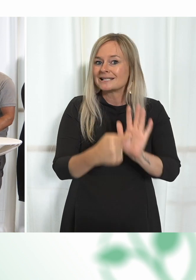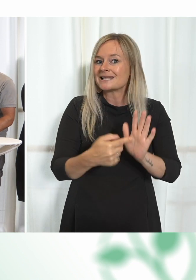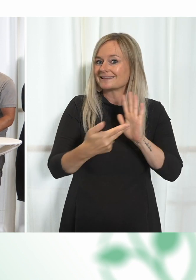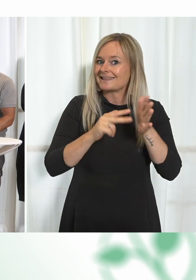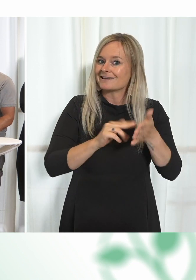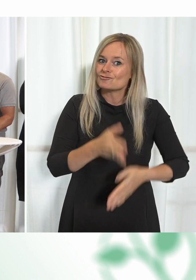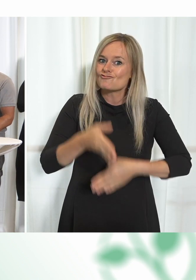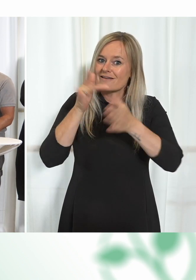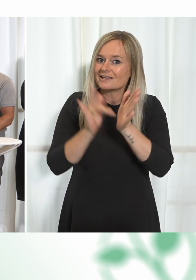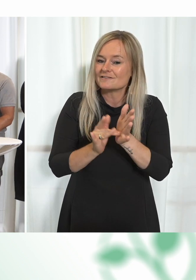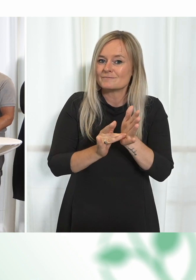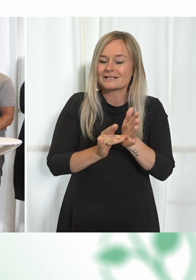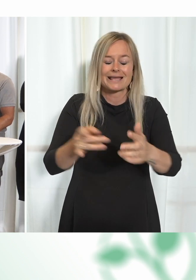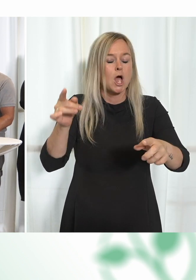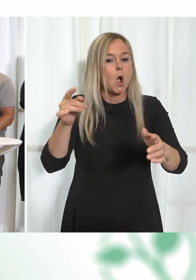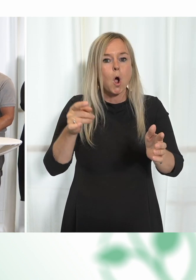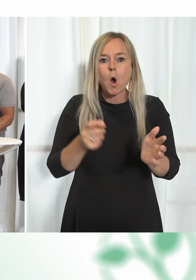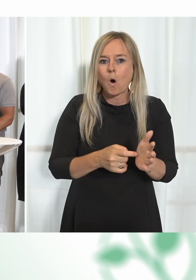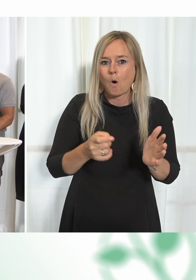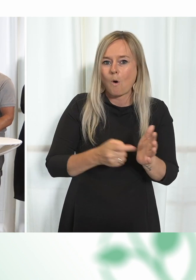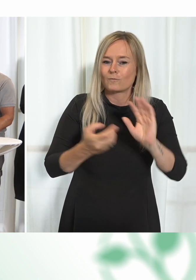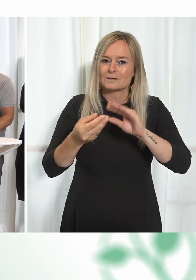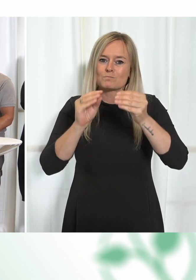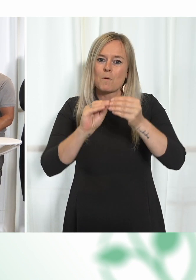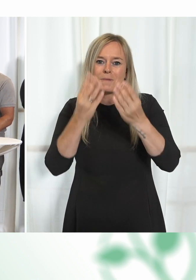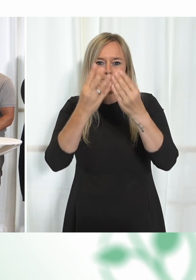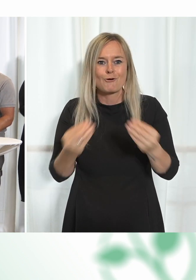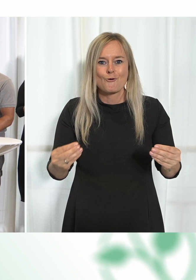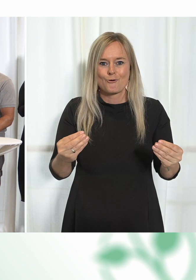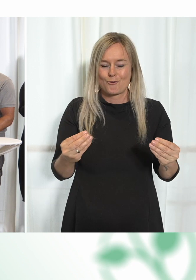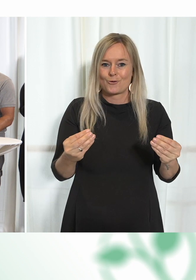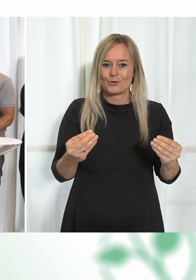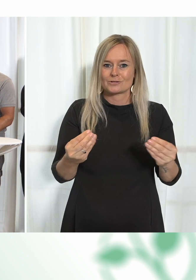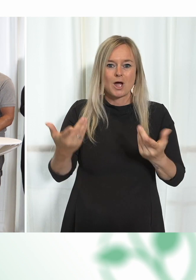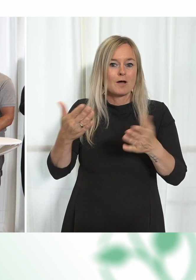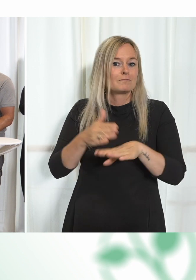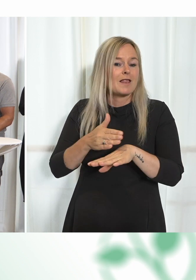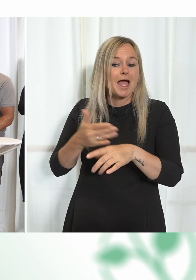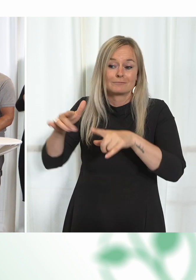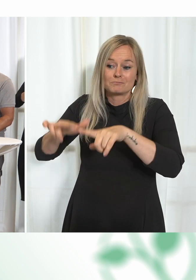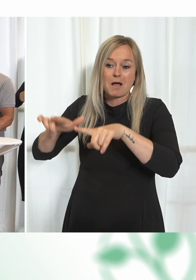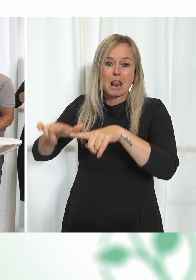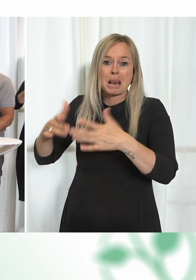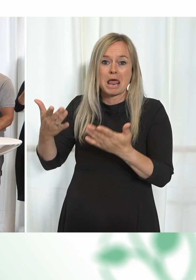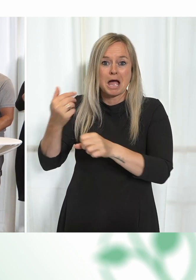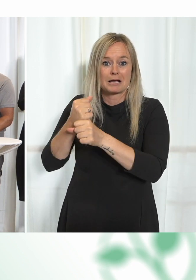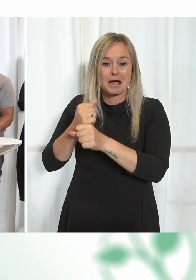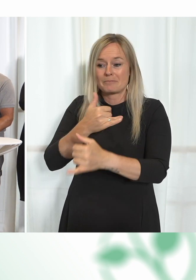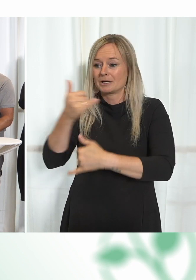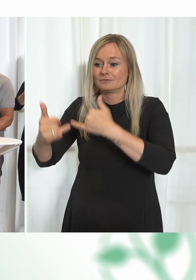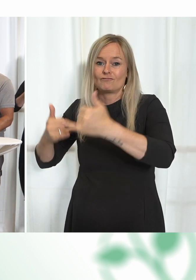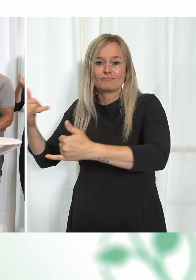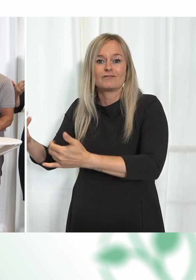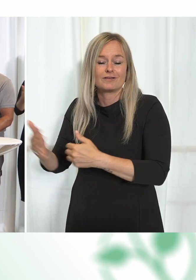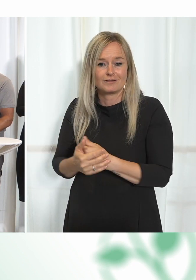die man sich denkt, naja, wie könnte denn der den Lagerjob machen? Und es funktioniert aber. Und soweit ich auch weiß,